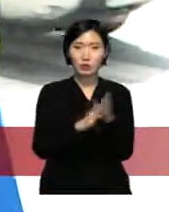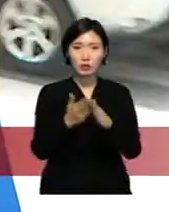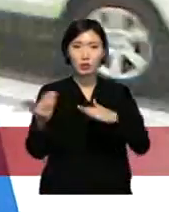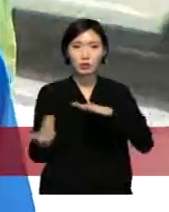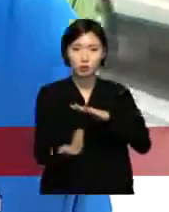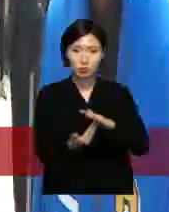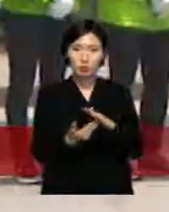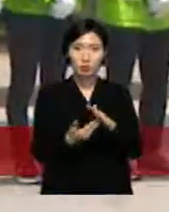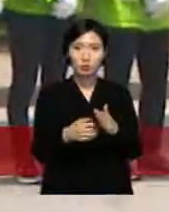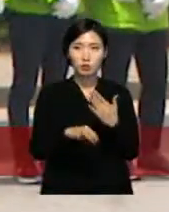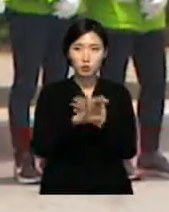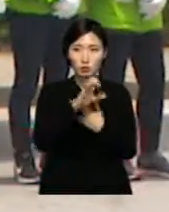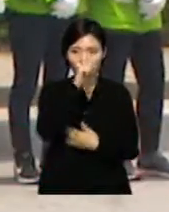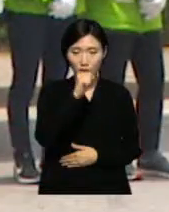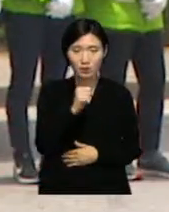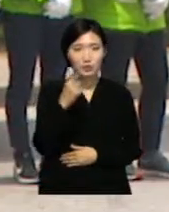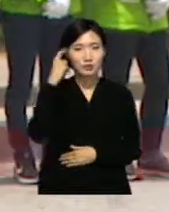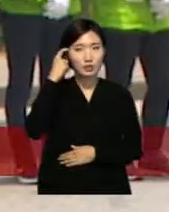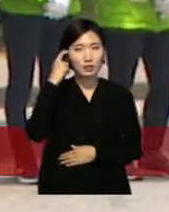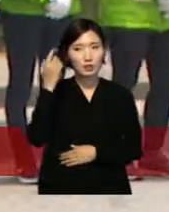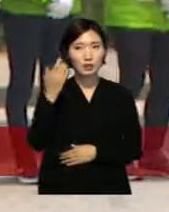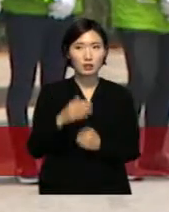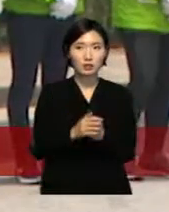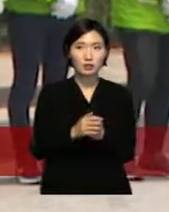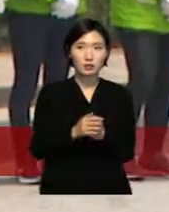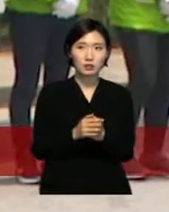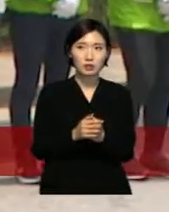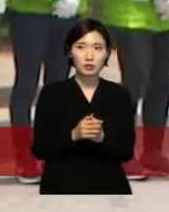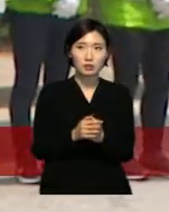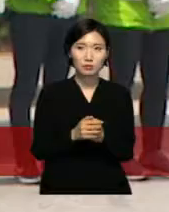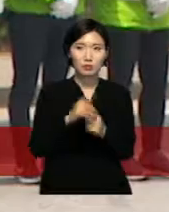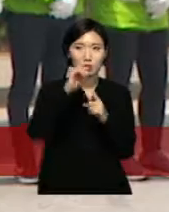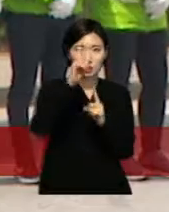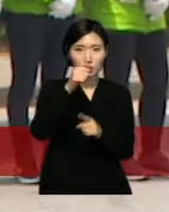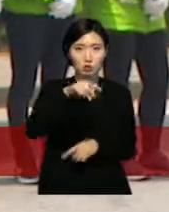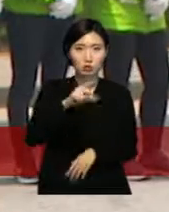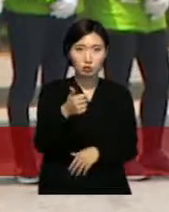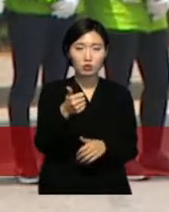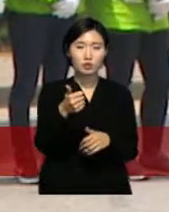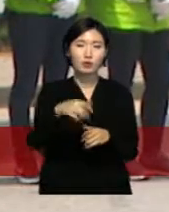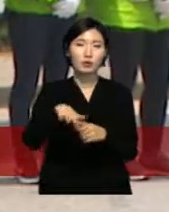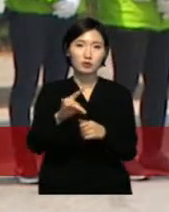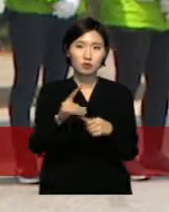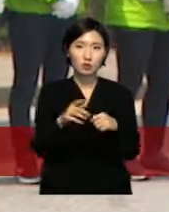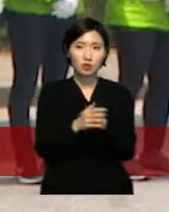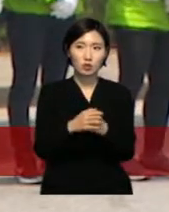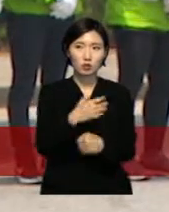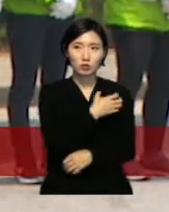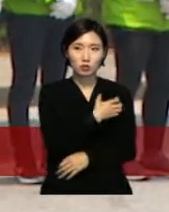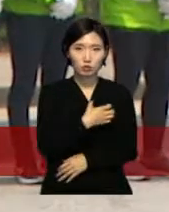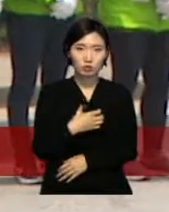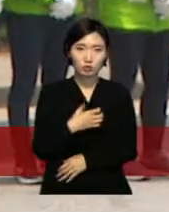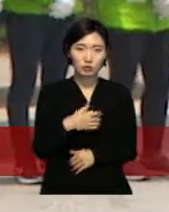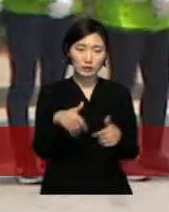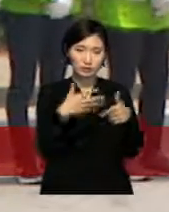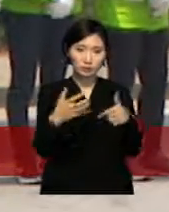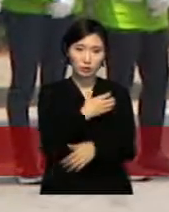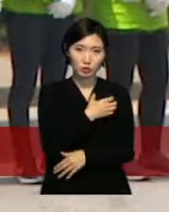좋겠다는 생각을 합니다. 그러려면 이훈 후보께서 먼저 금천 국민이 돼주셨으면